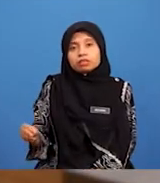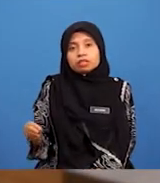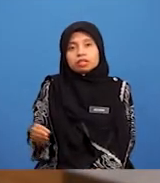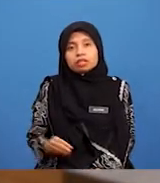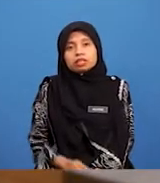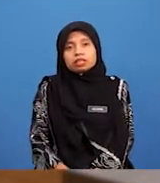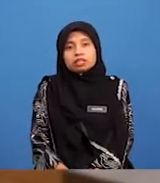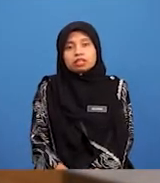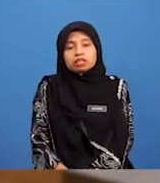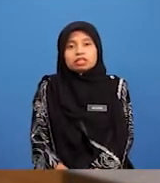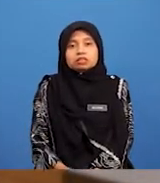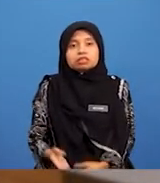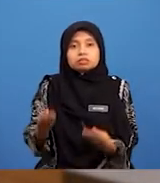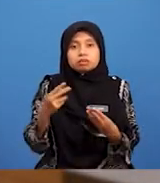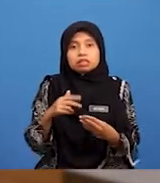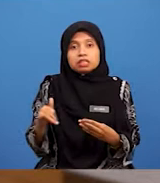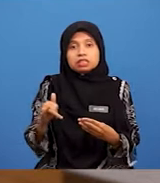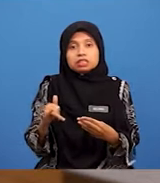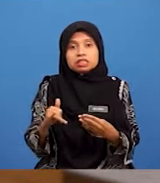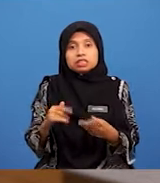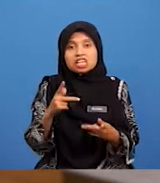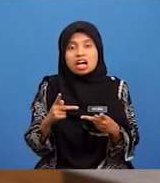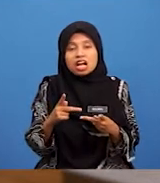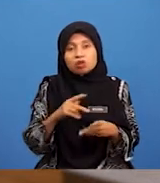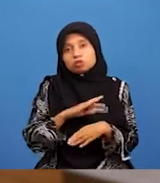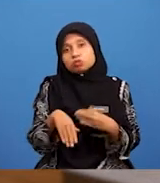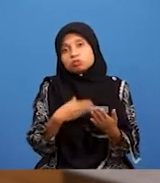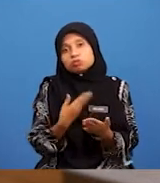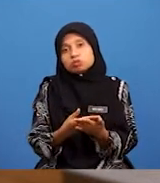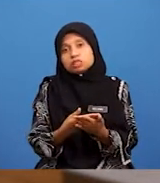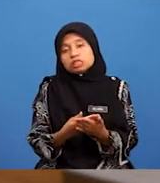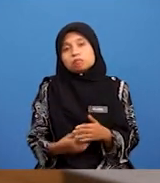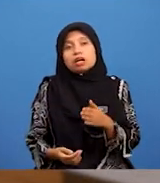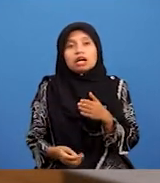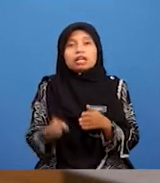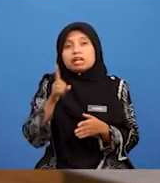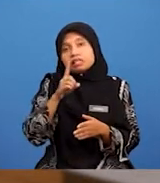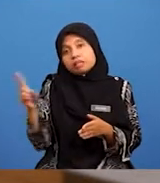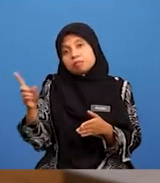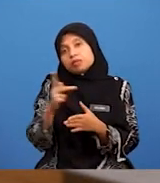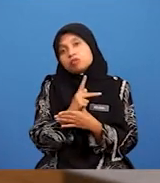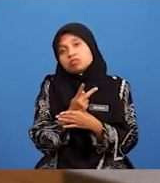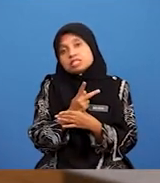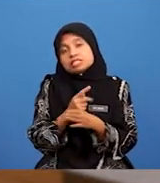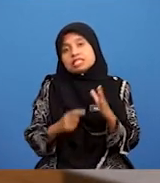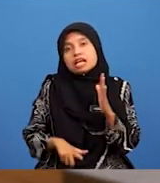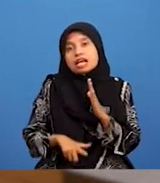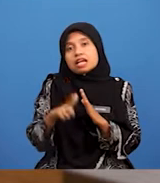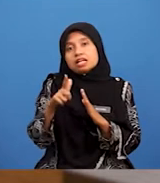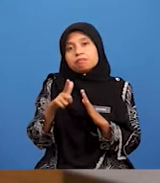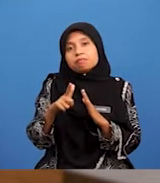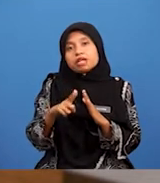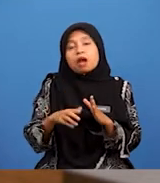Murid-murid, sebaliknya, sekiranya jumlah di sebelah debit akaun modal perkongsi